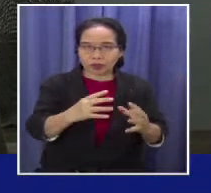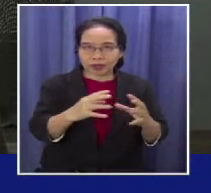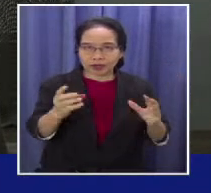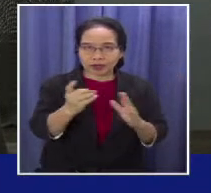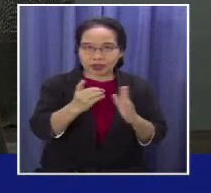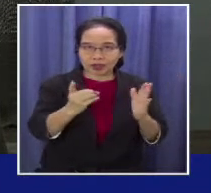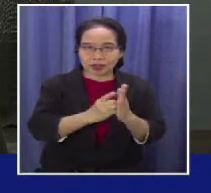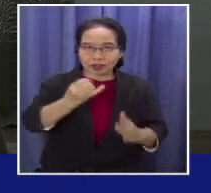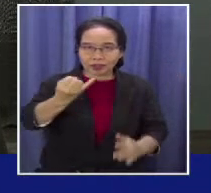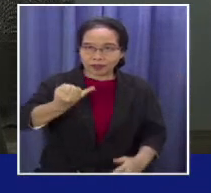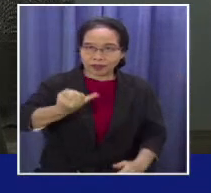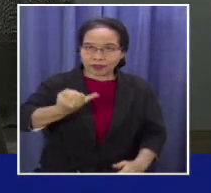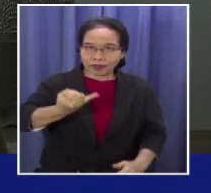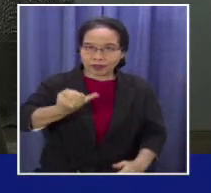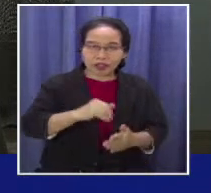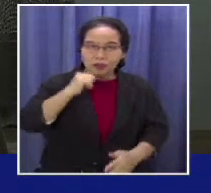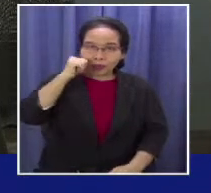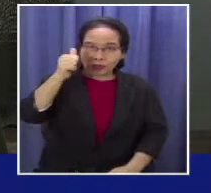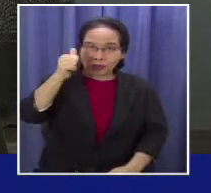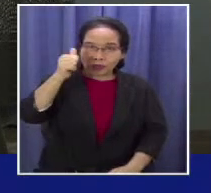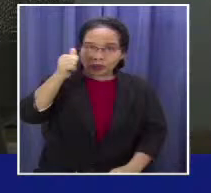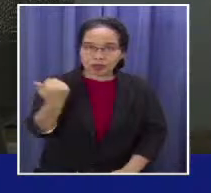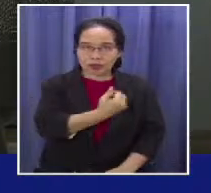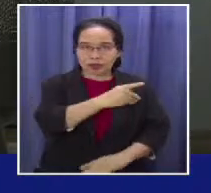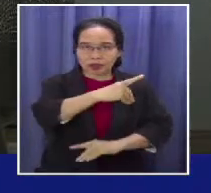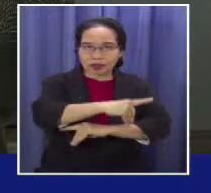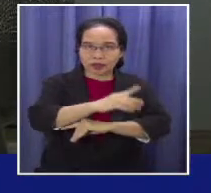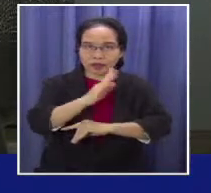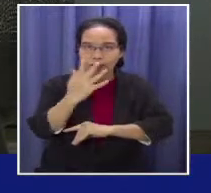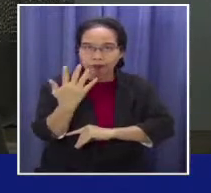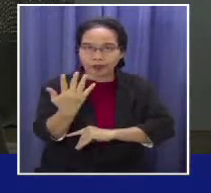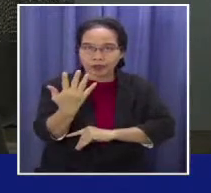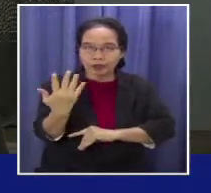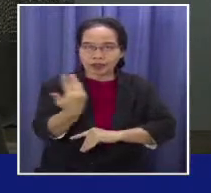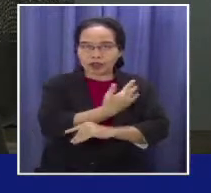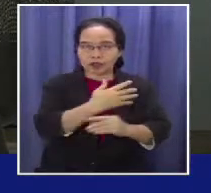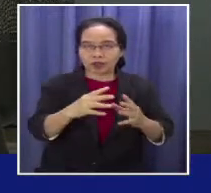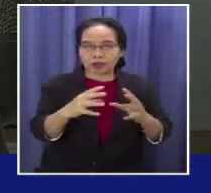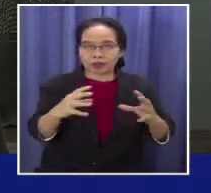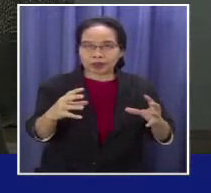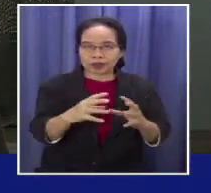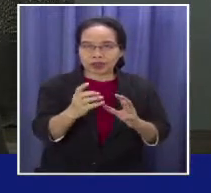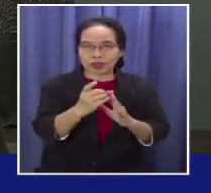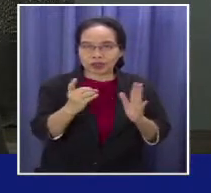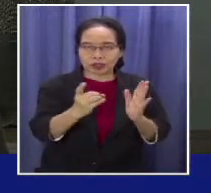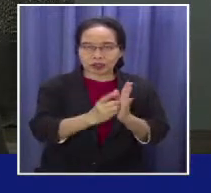aba abi o medam wase bebre sɛ mabɛka yɛ ho wo